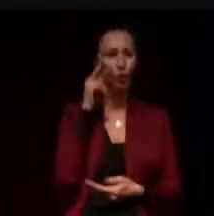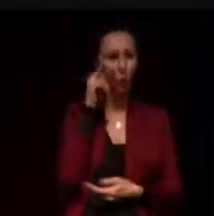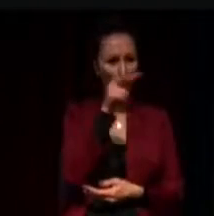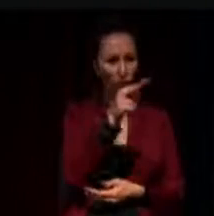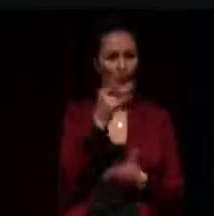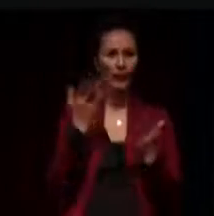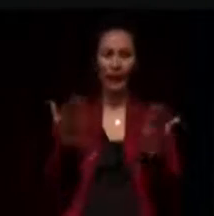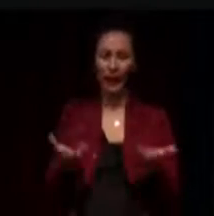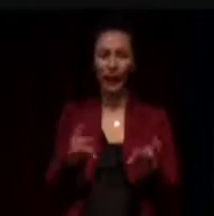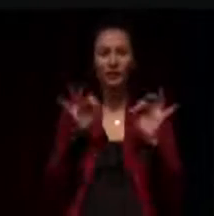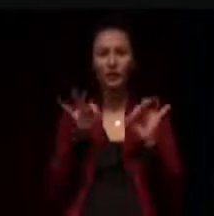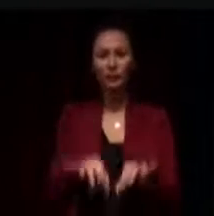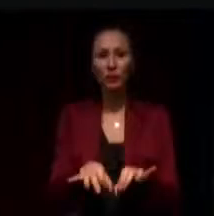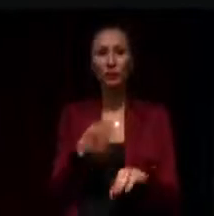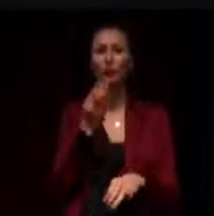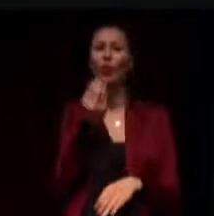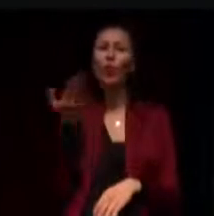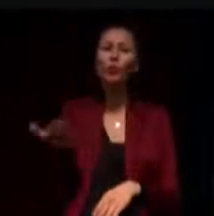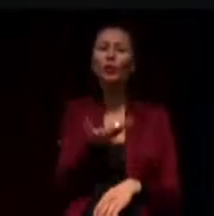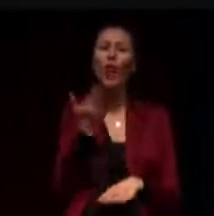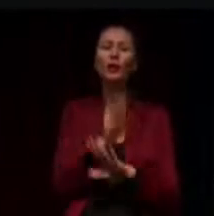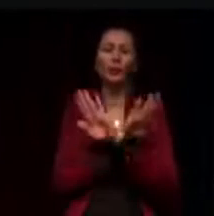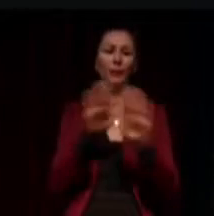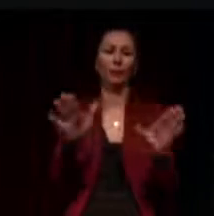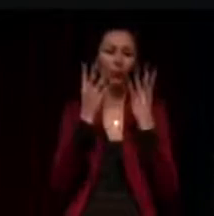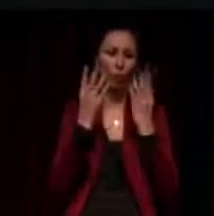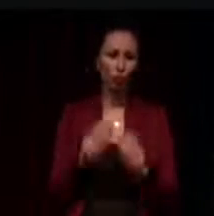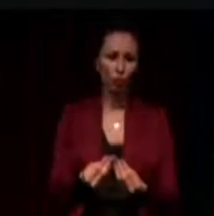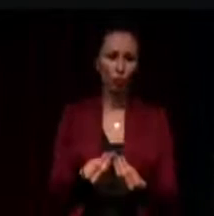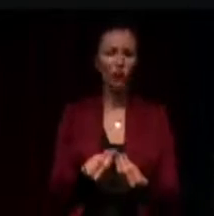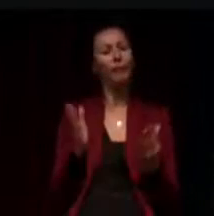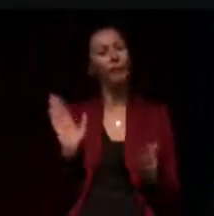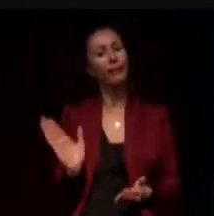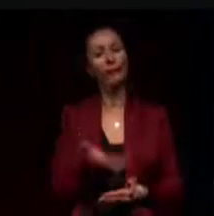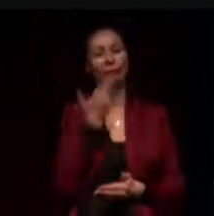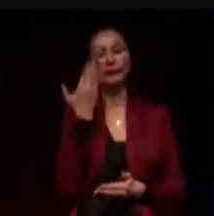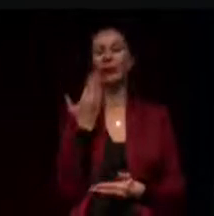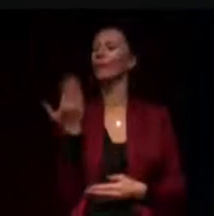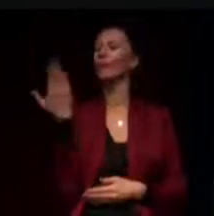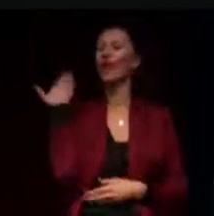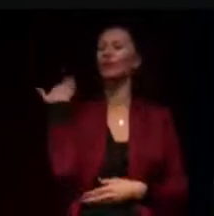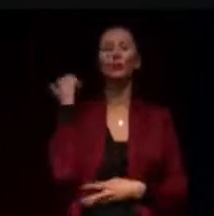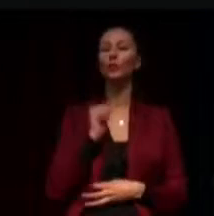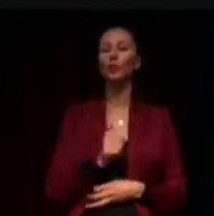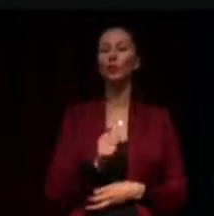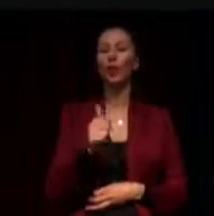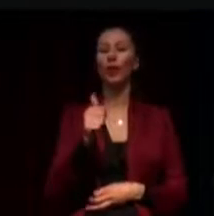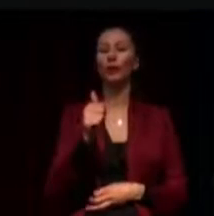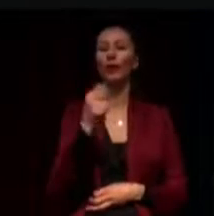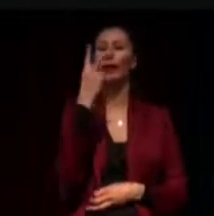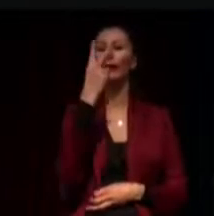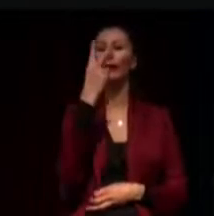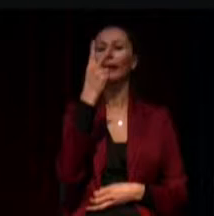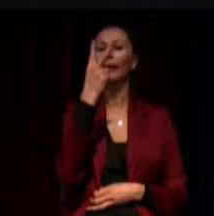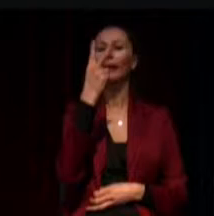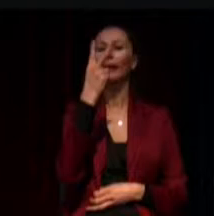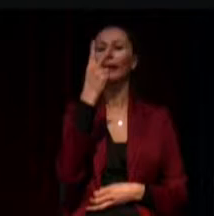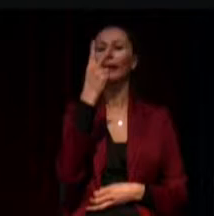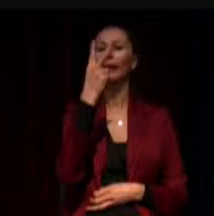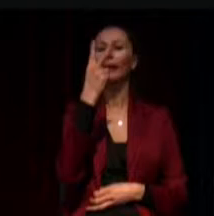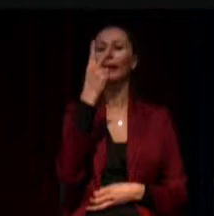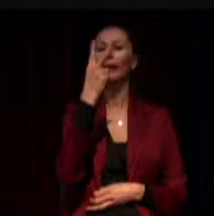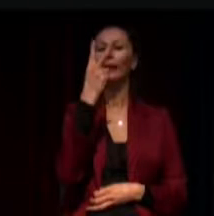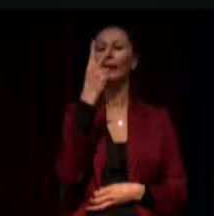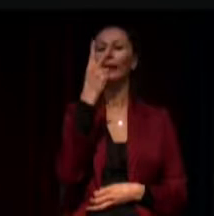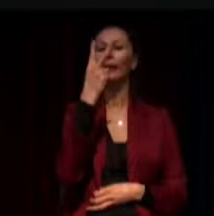Görseydik eğer şimdi çoktan bitmiş olurdu. Neyse ki geçtiğimiz günlerde 2 yılda